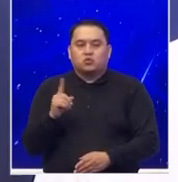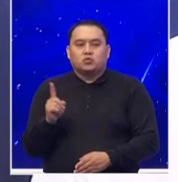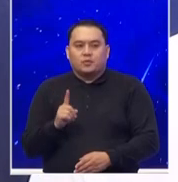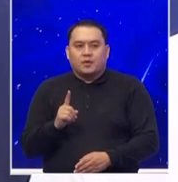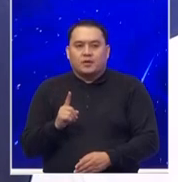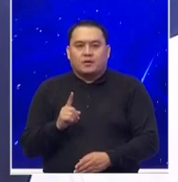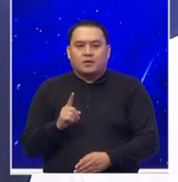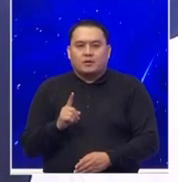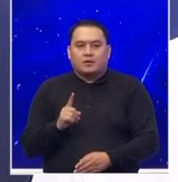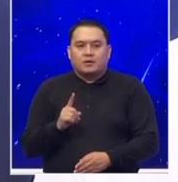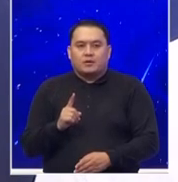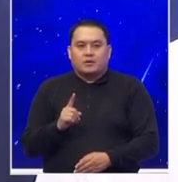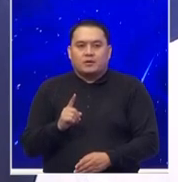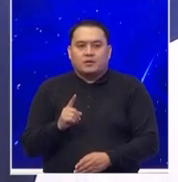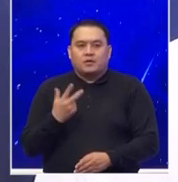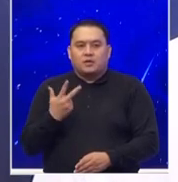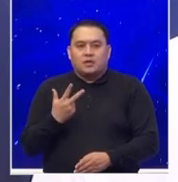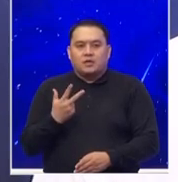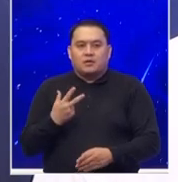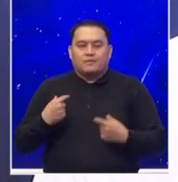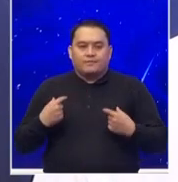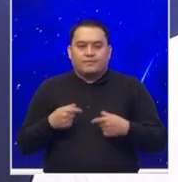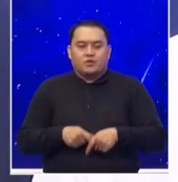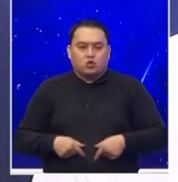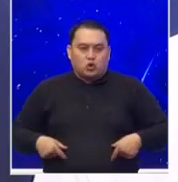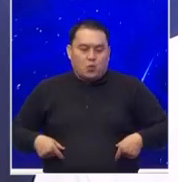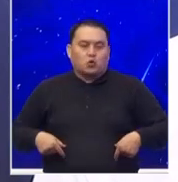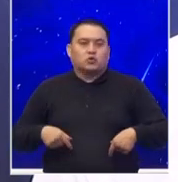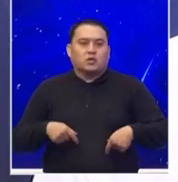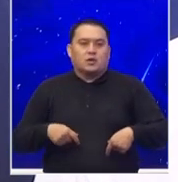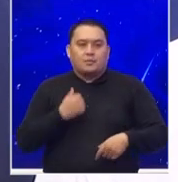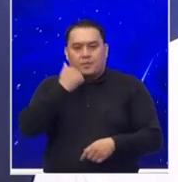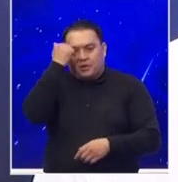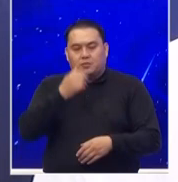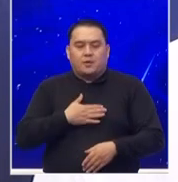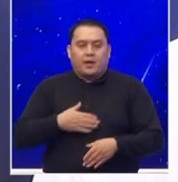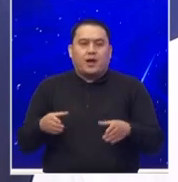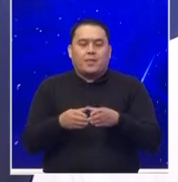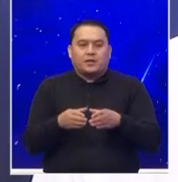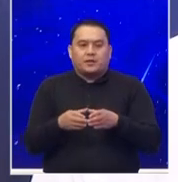Руслановичу, черный пояс третий дан, сенсей. Спасибо моей команде